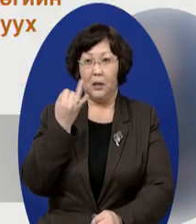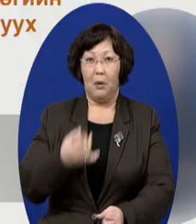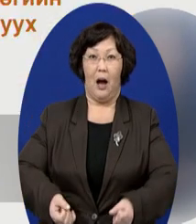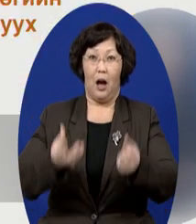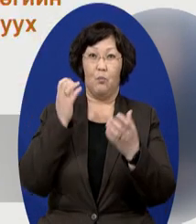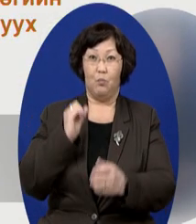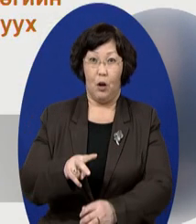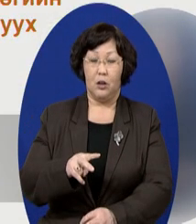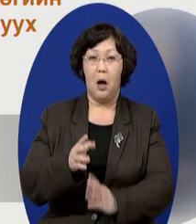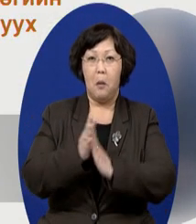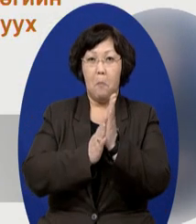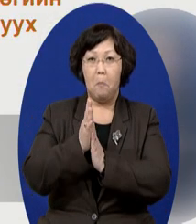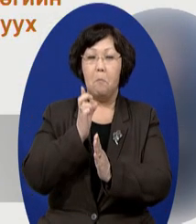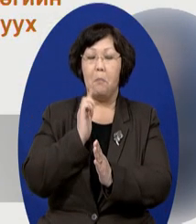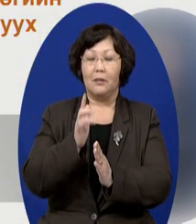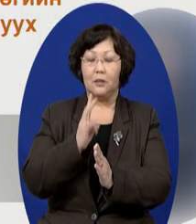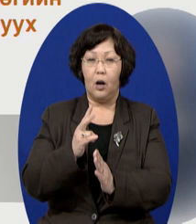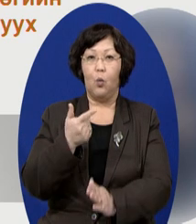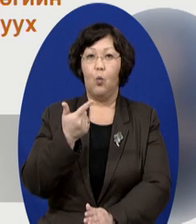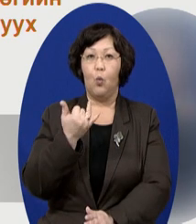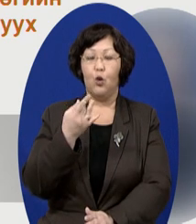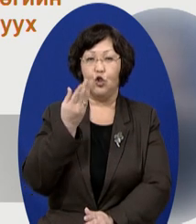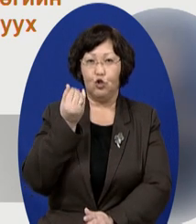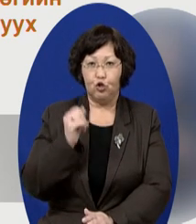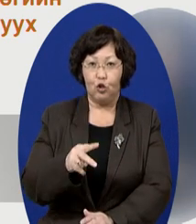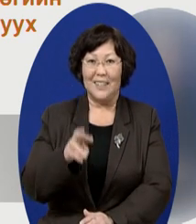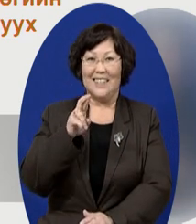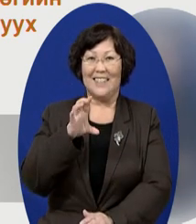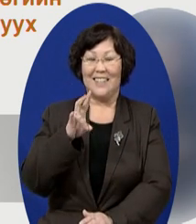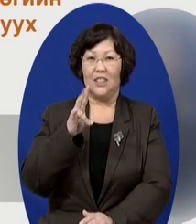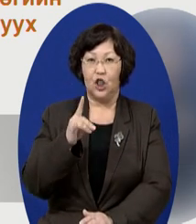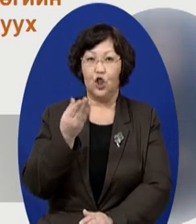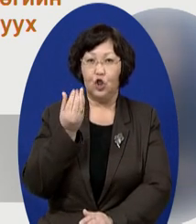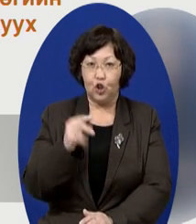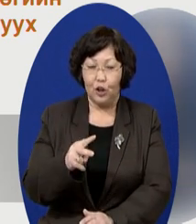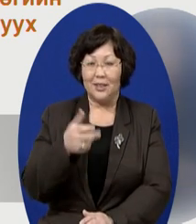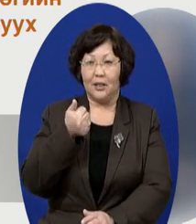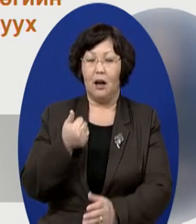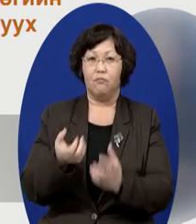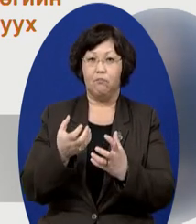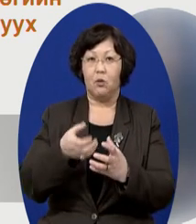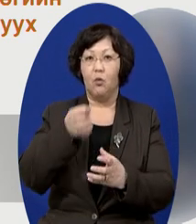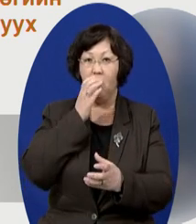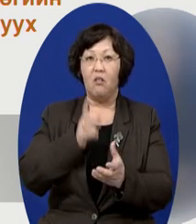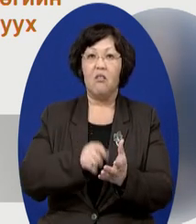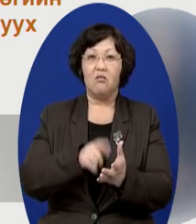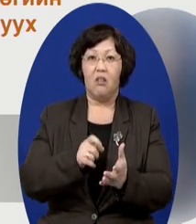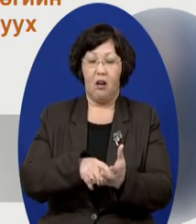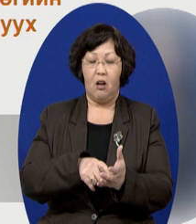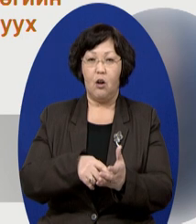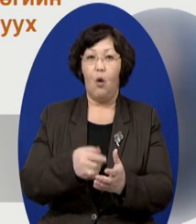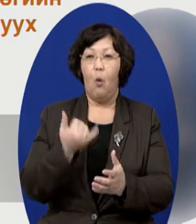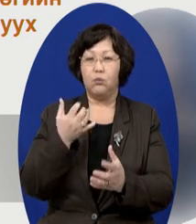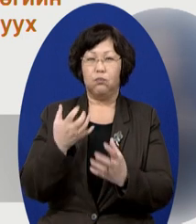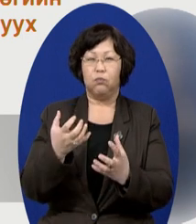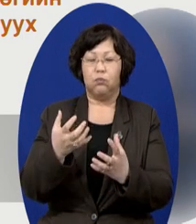үед бантан, гурилтай шүл, ясны шүл гэх зэрэг шингэн сайтай хоол идэх нь бид тустай гэдгийг эмч ярьж байна. Мөн ширгээсэн ус,